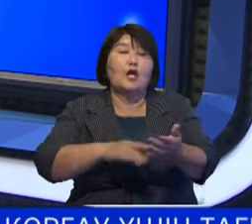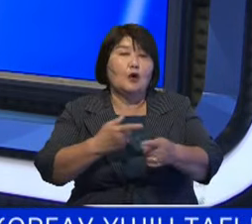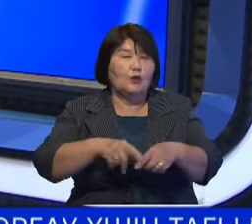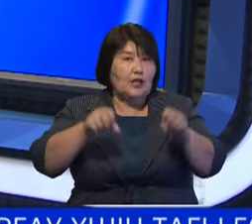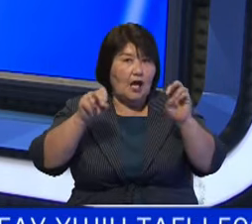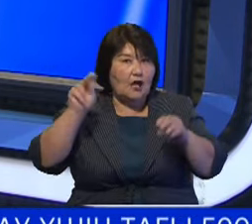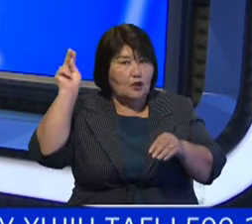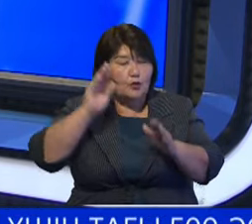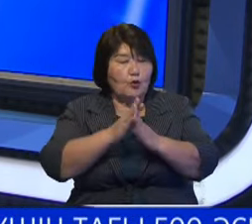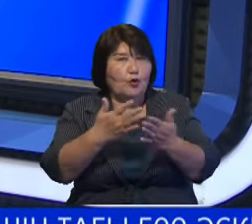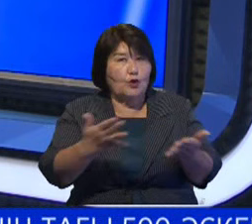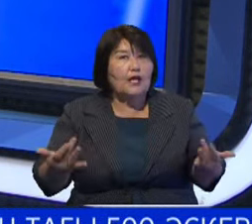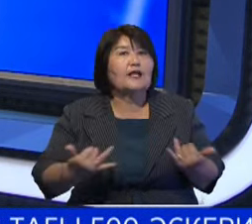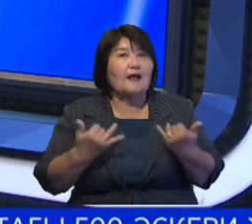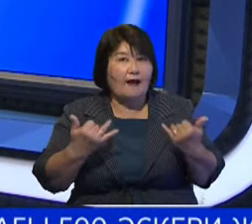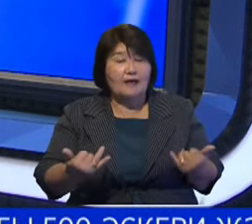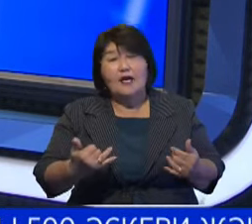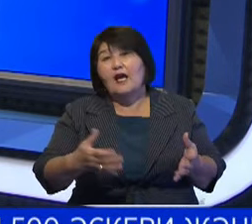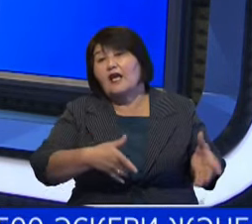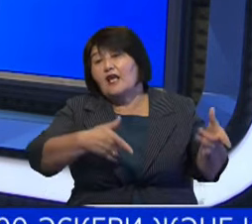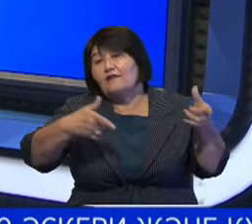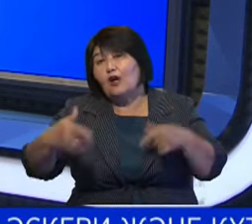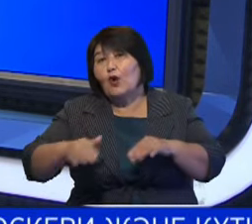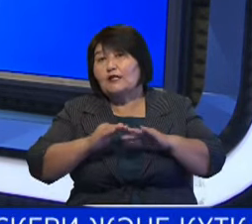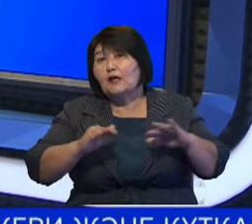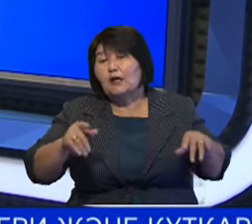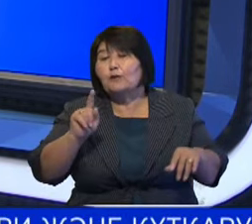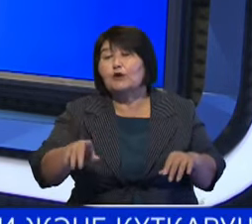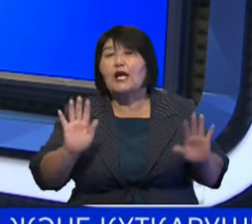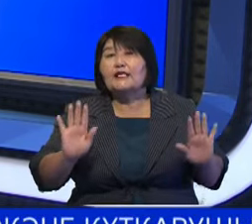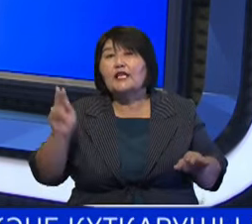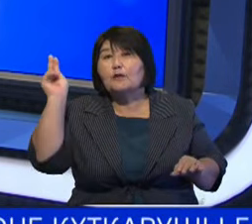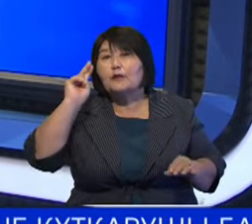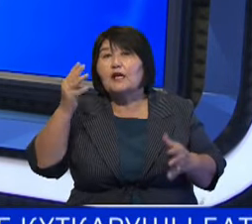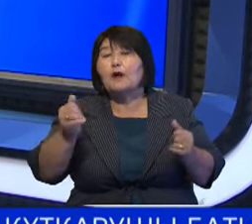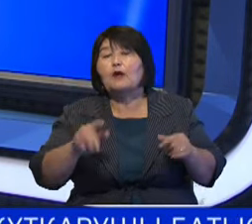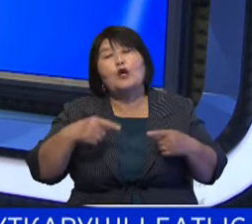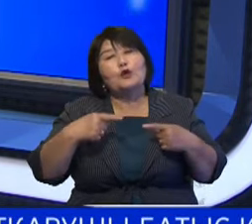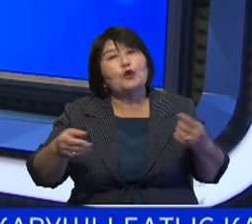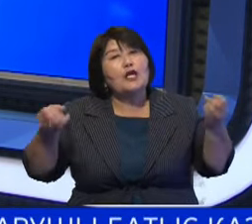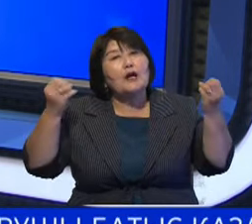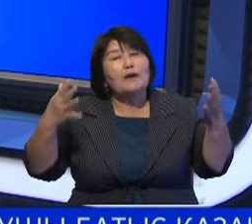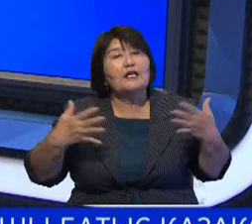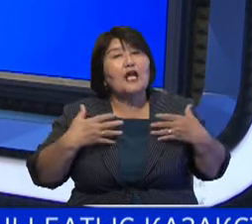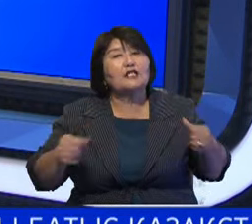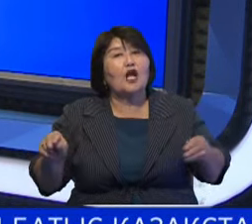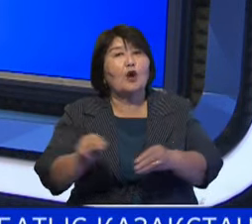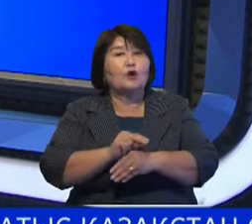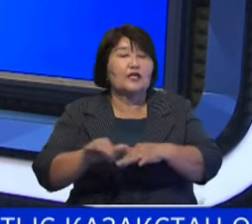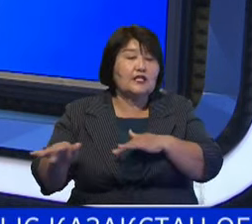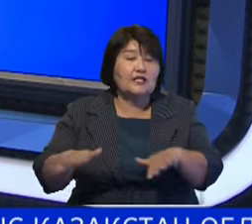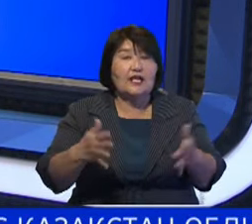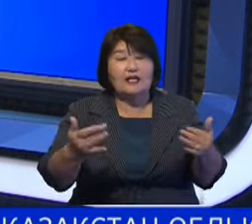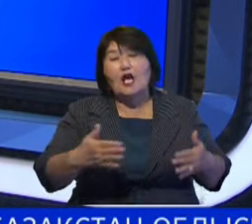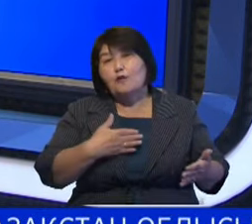үшін арнайы оқу құралдары да қарастырылған. Эвакуацияланған балаларда мұнда тек білім алып қана қоймай, түрлі мәдени сауықтыру іс-шараларға